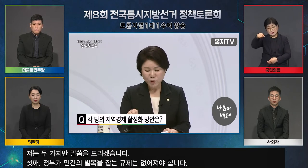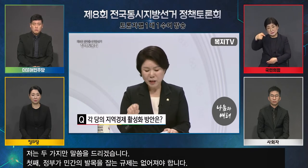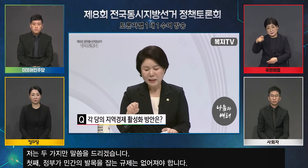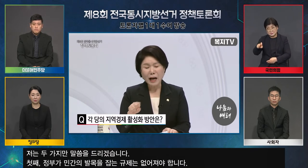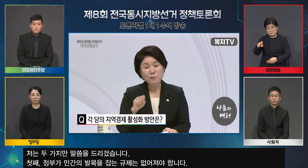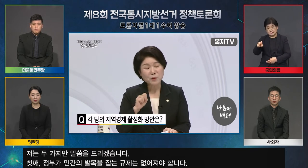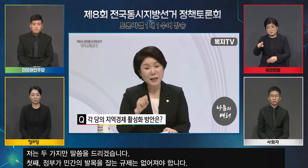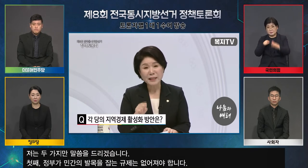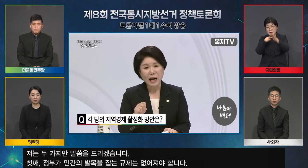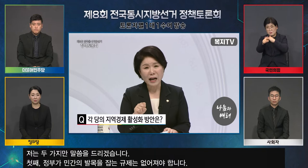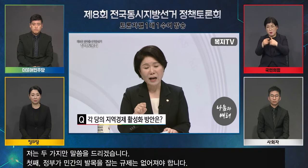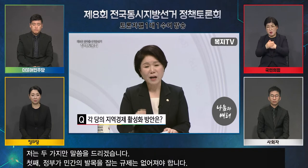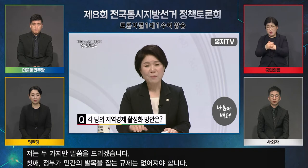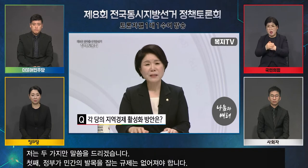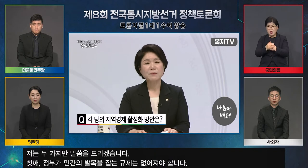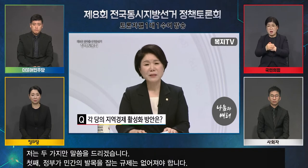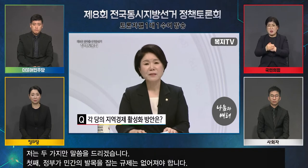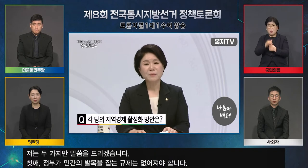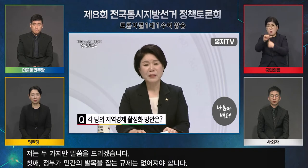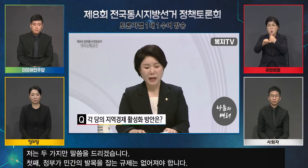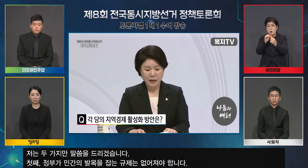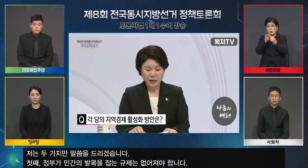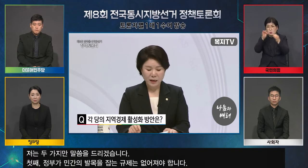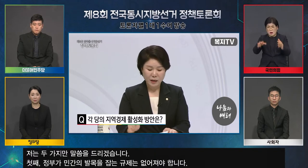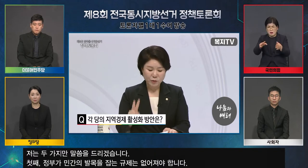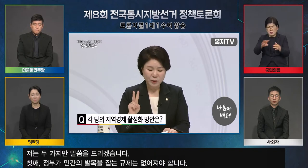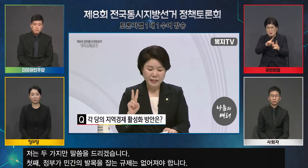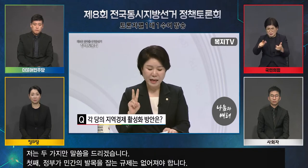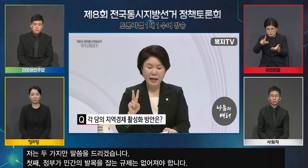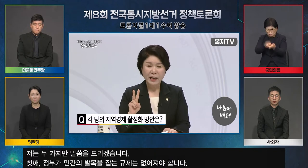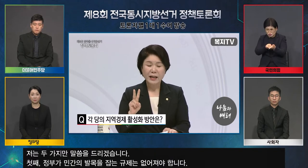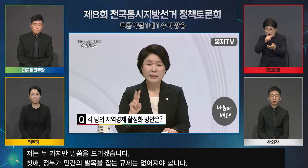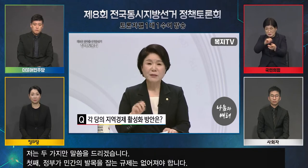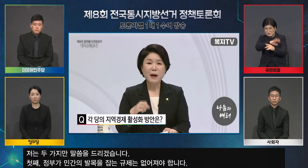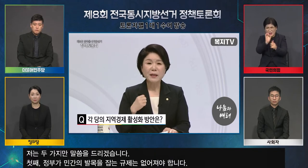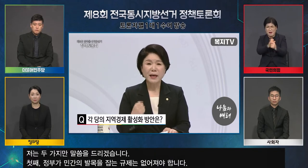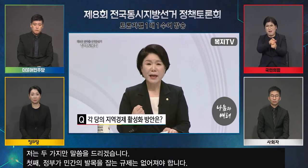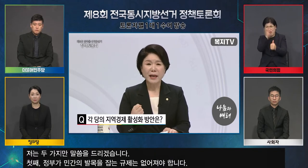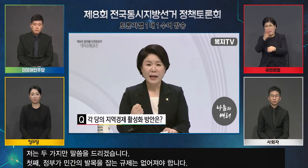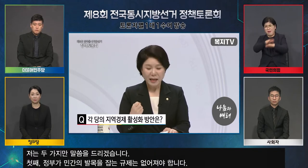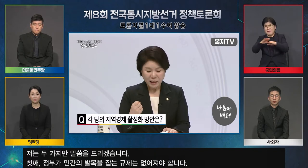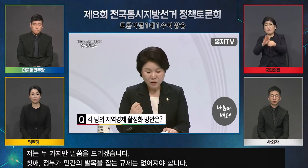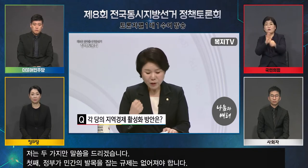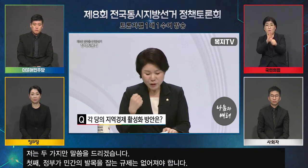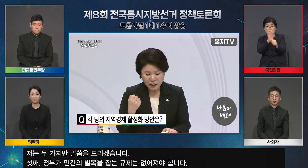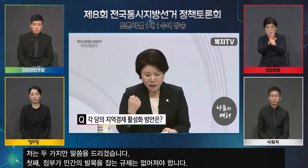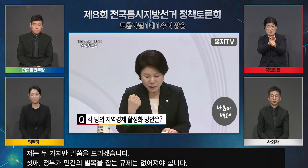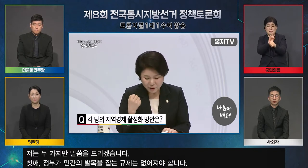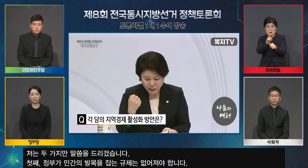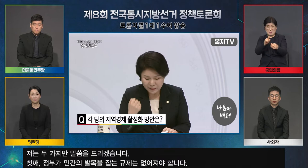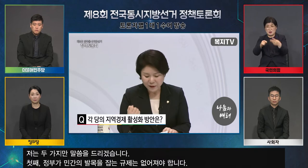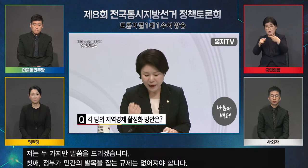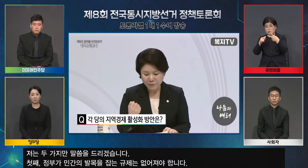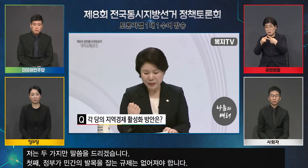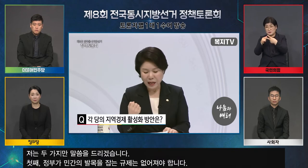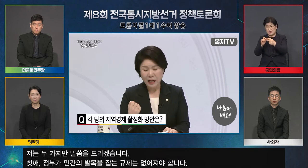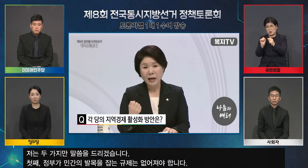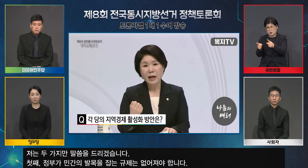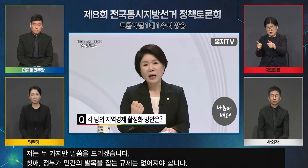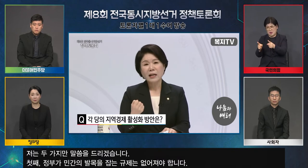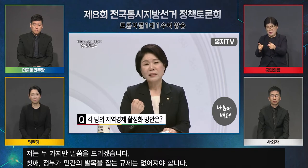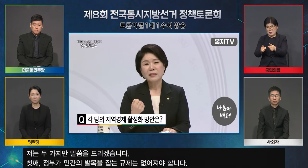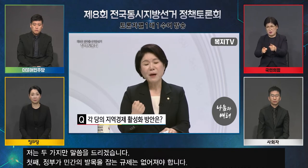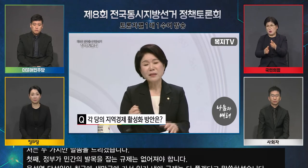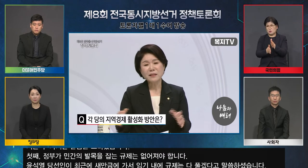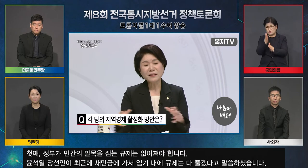규제는 다 풀겠다 말씀하셨습니다. 둘째, 지방에 기회도시를 만들어야 합니다.